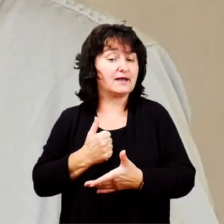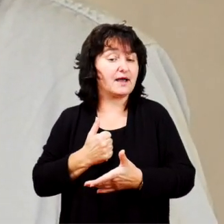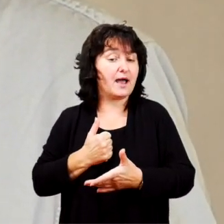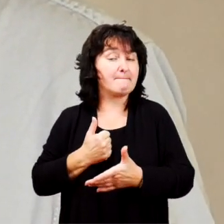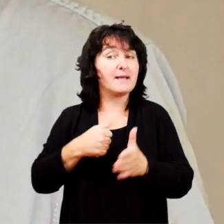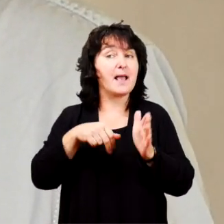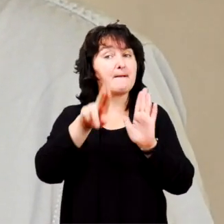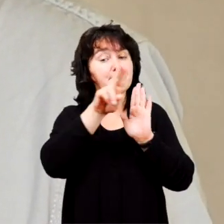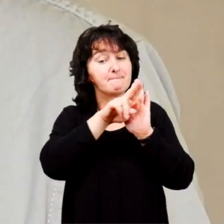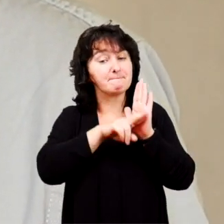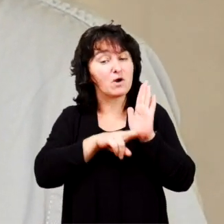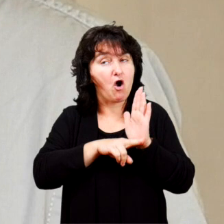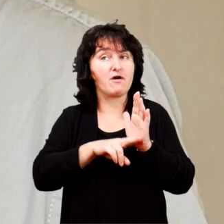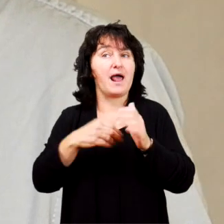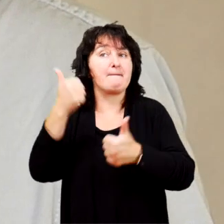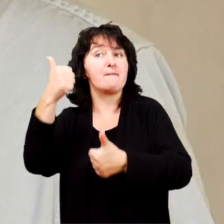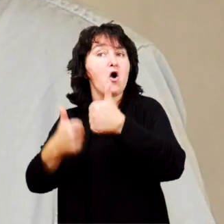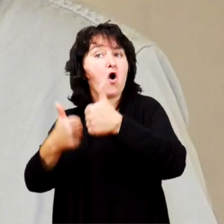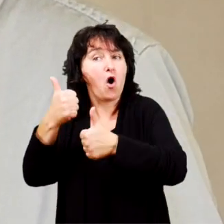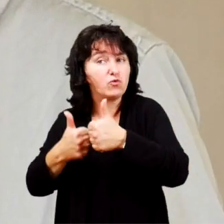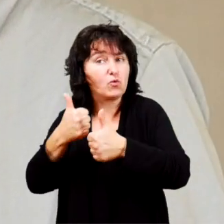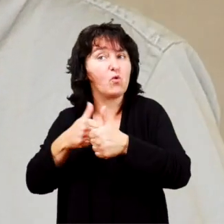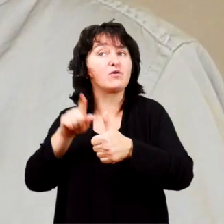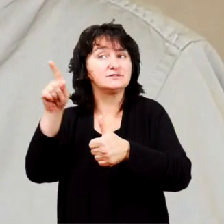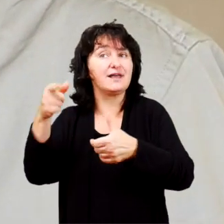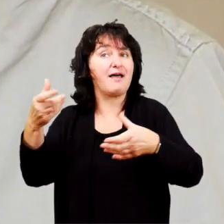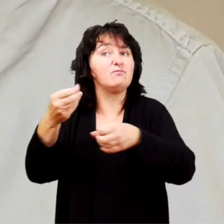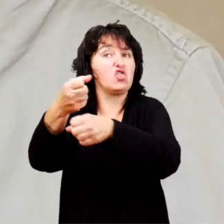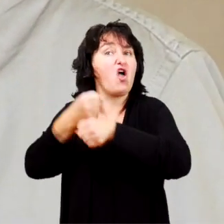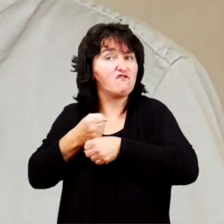z programów,